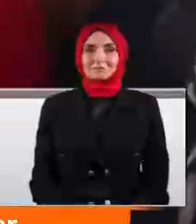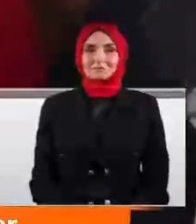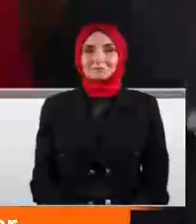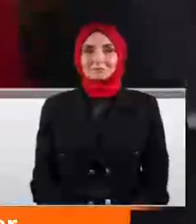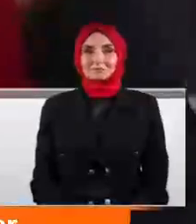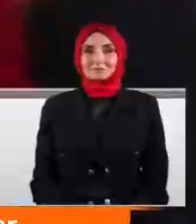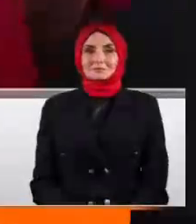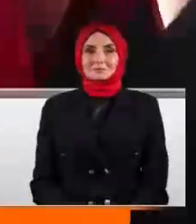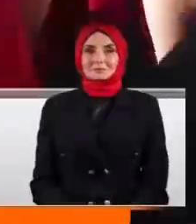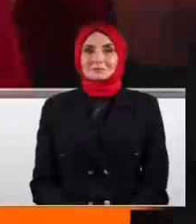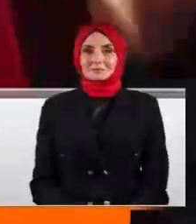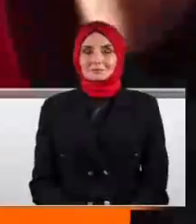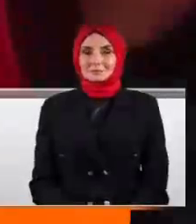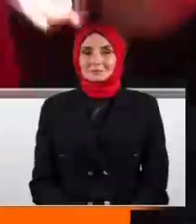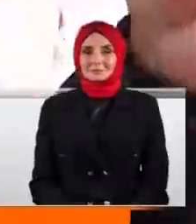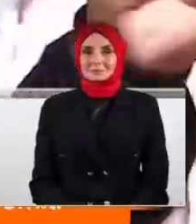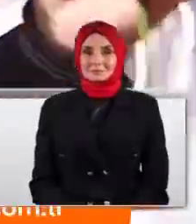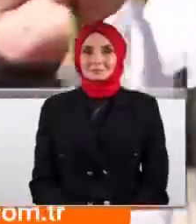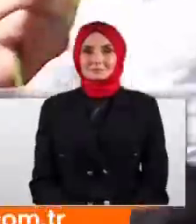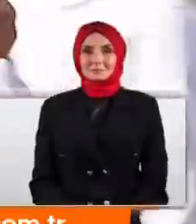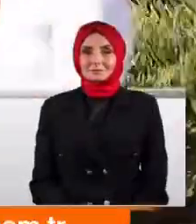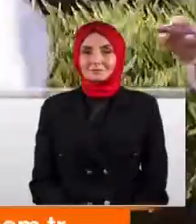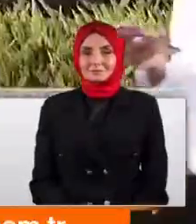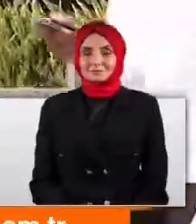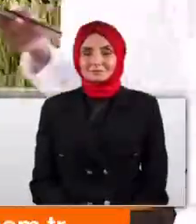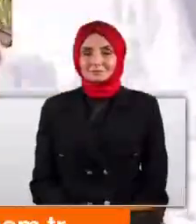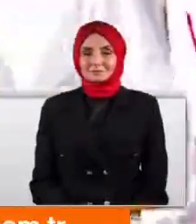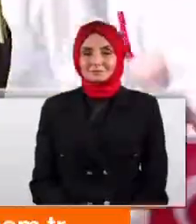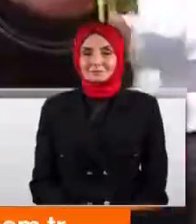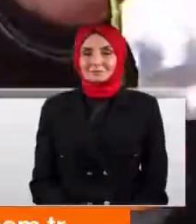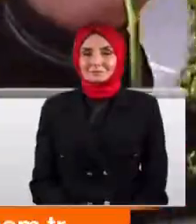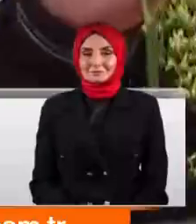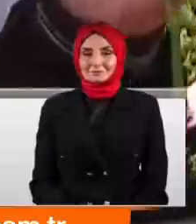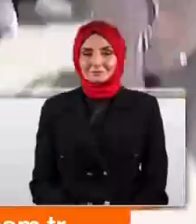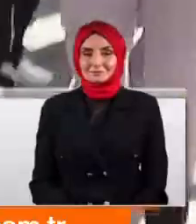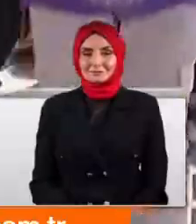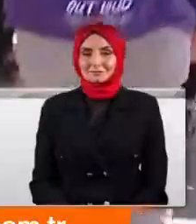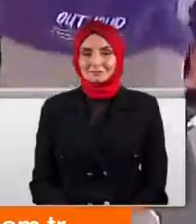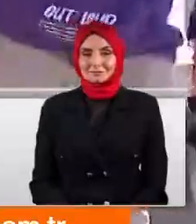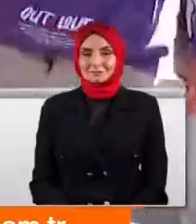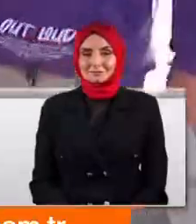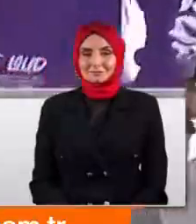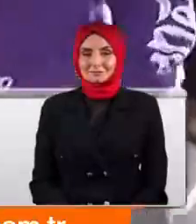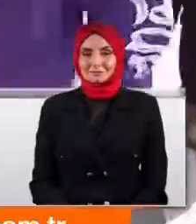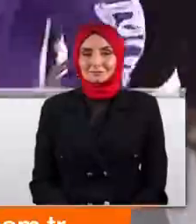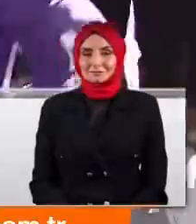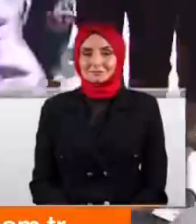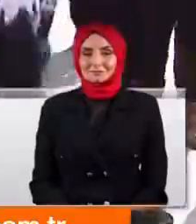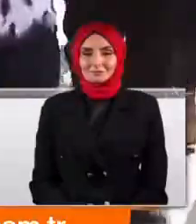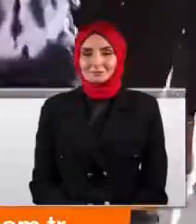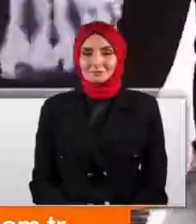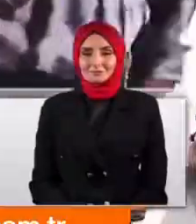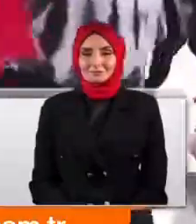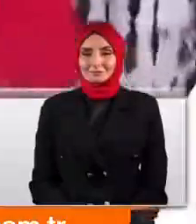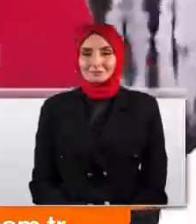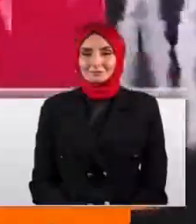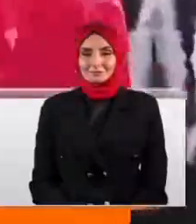Cumhuriyetimizin 100. yılında gerçekten çok mutlu hissediyorum kendim. Çok güzel bir şey. İlk defa geliyorum. Yanımakadan. Bundan sonraki yüzyılın çok daha iyi olacağını